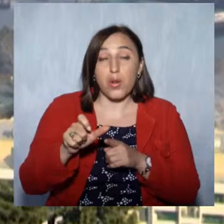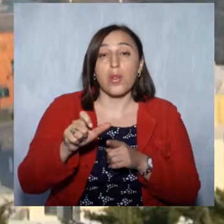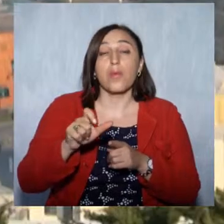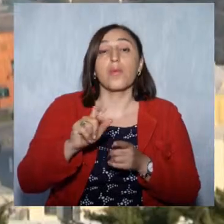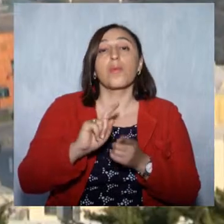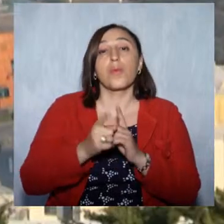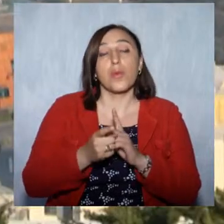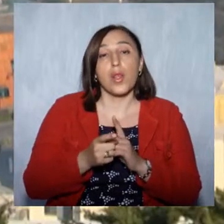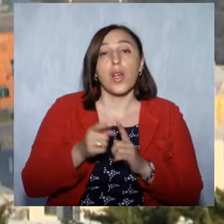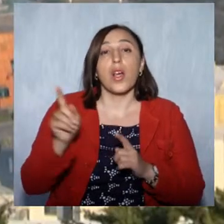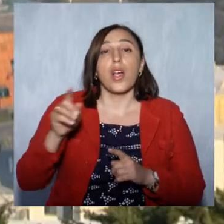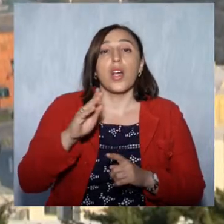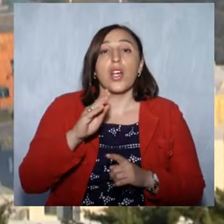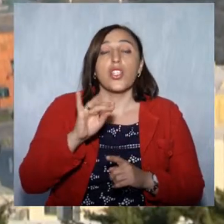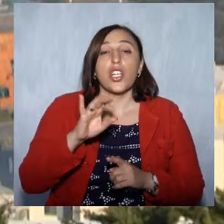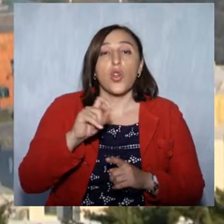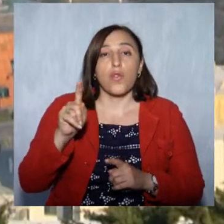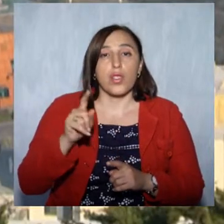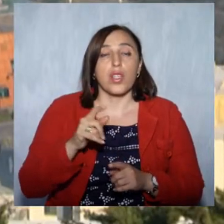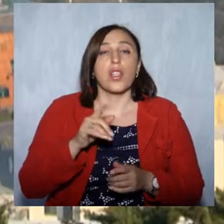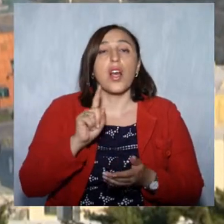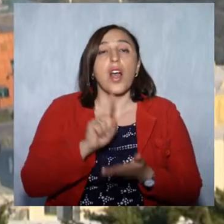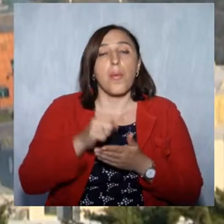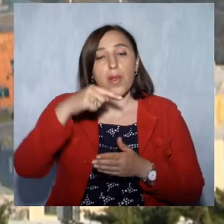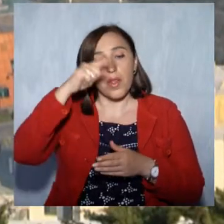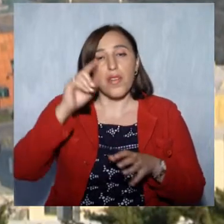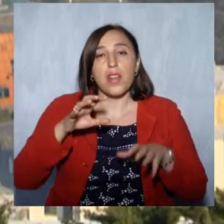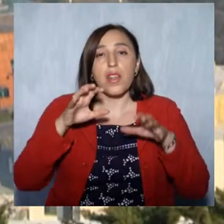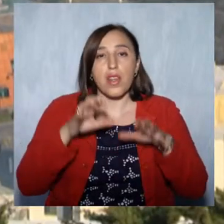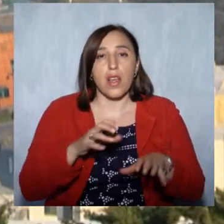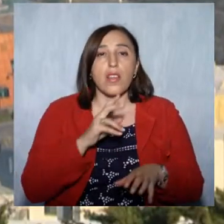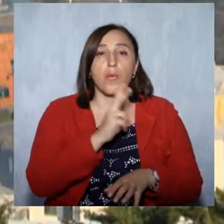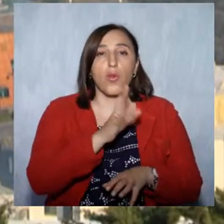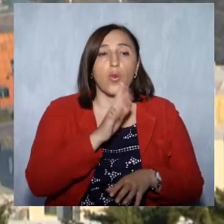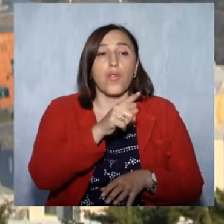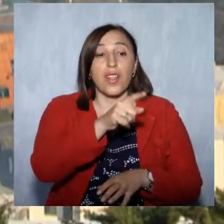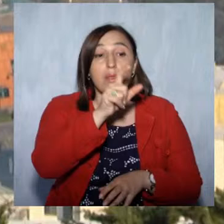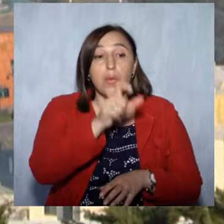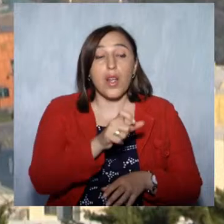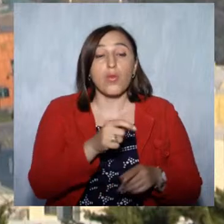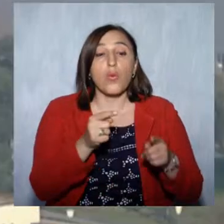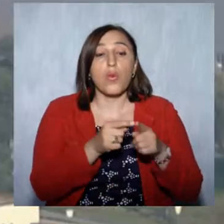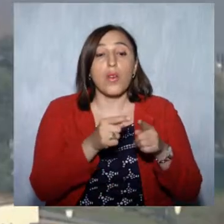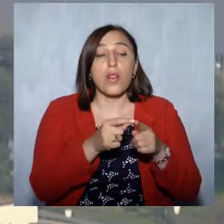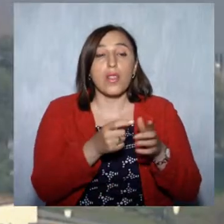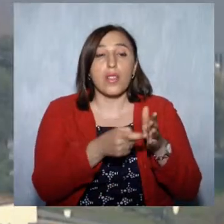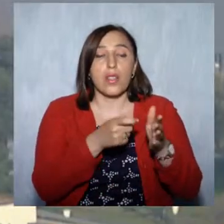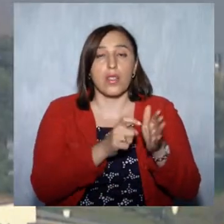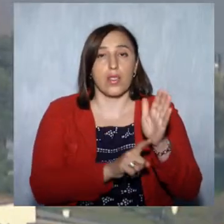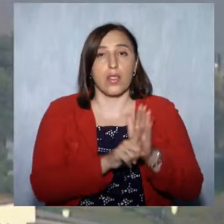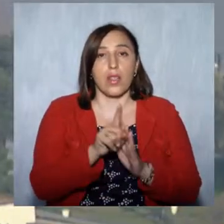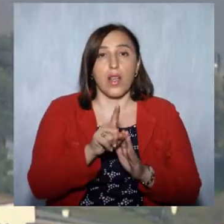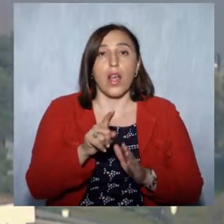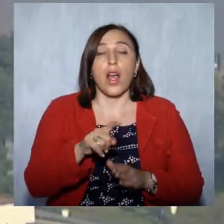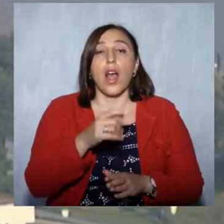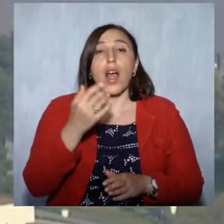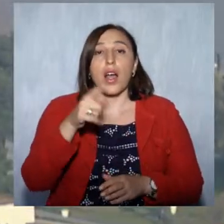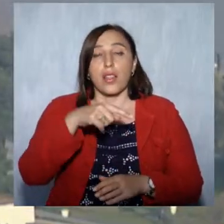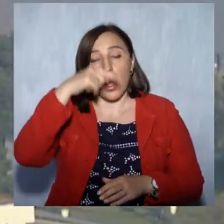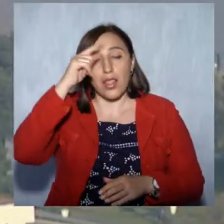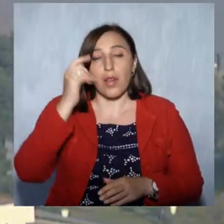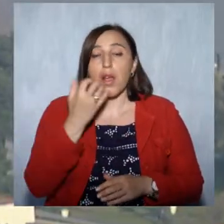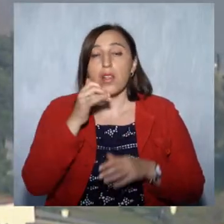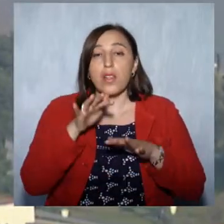թե կդիմի Ադրբեջանի նախագահ Իլհամ Ալիևին Վահաբզադեի դեմ քրեական գործ հարուցելու պահանջով։ Ադրբեջանի արտաքին գործերի